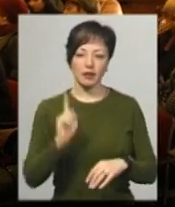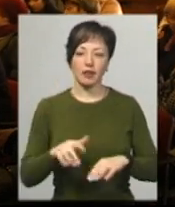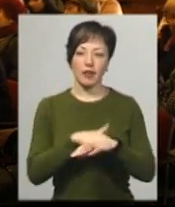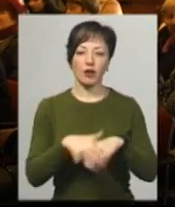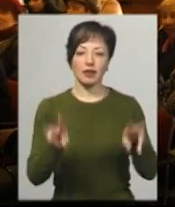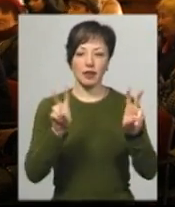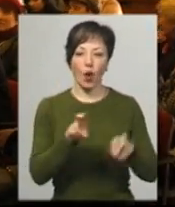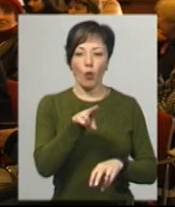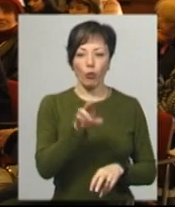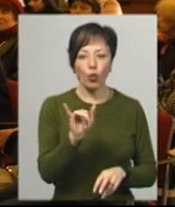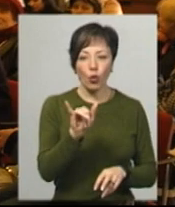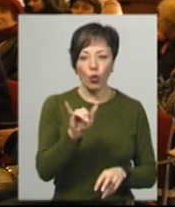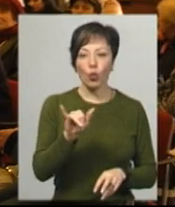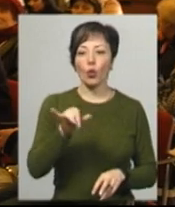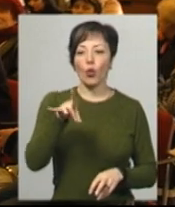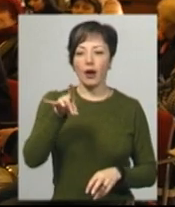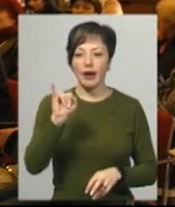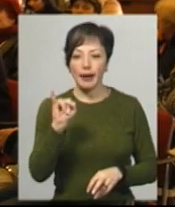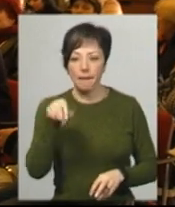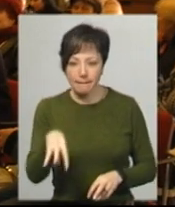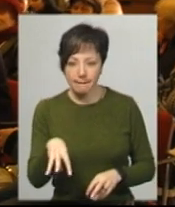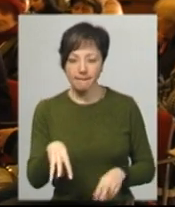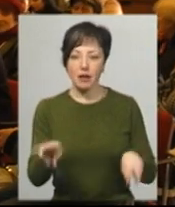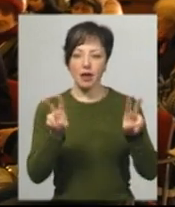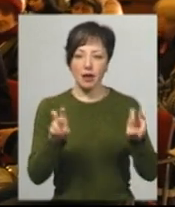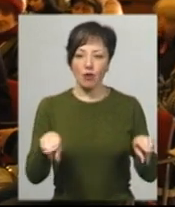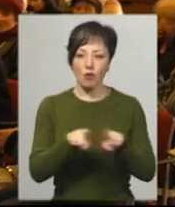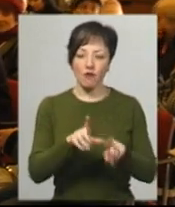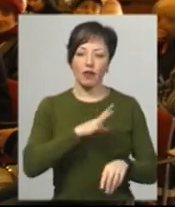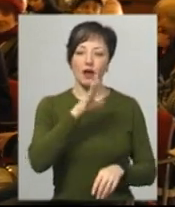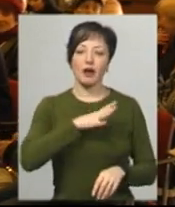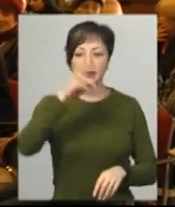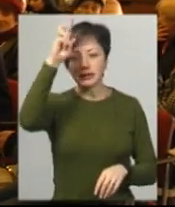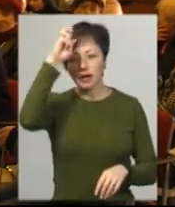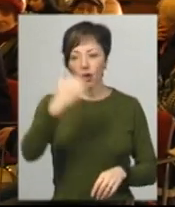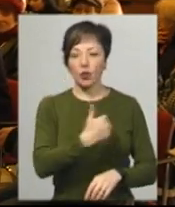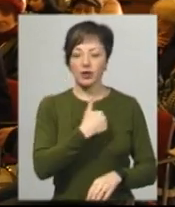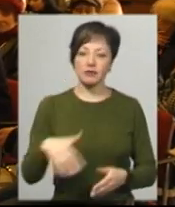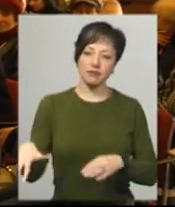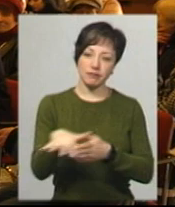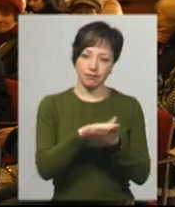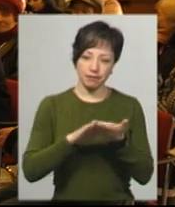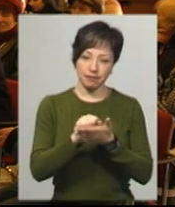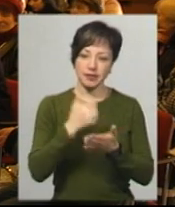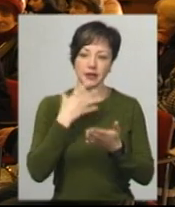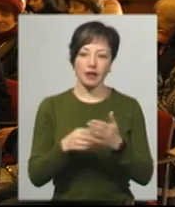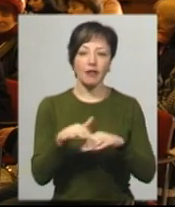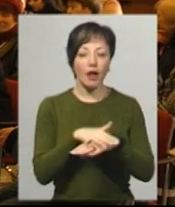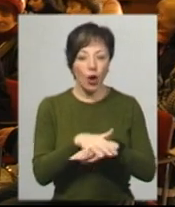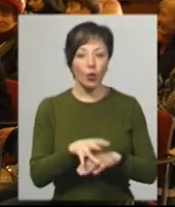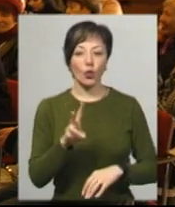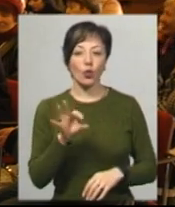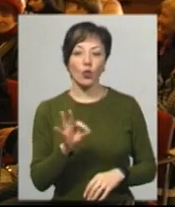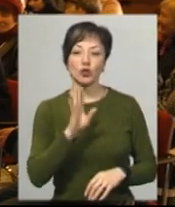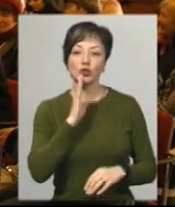тому називається Пурім, тому що був такий цар, який хотів знищити свій народ, але завдяки тому,